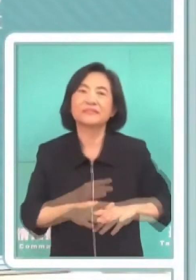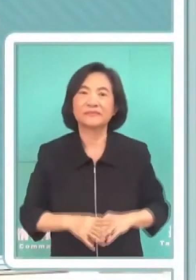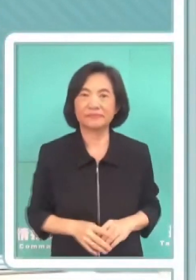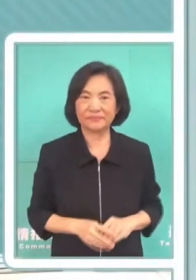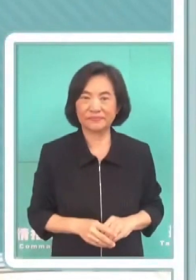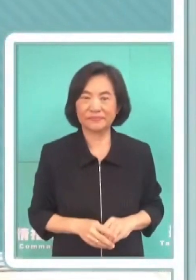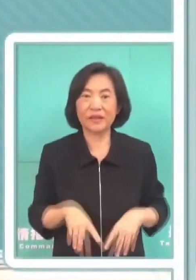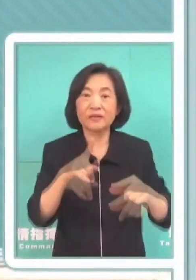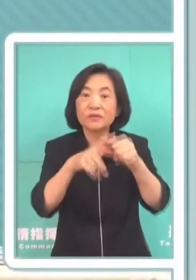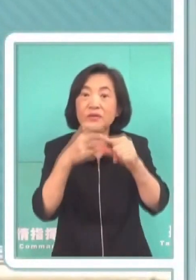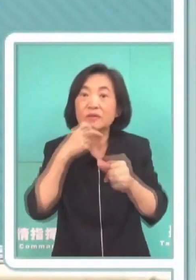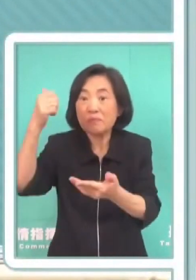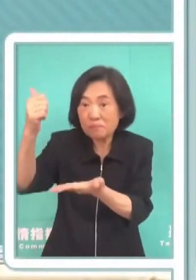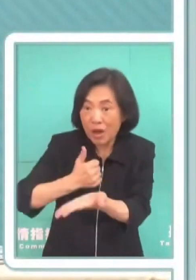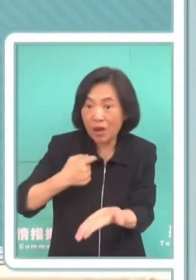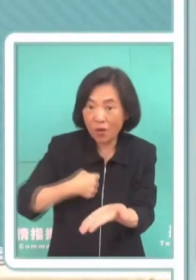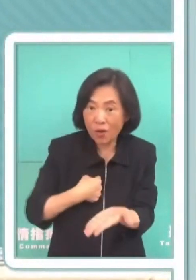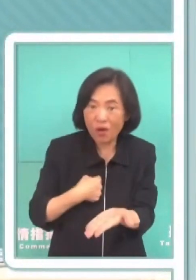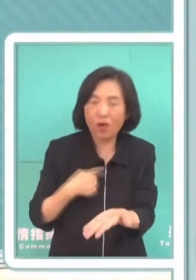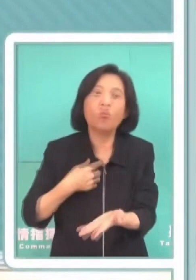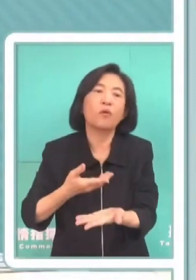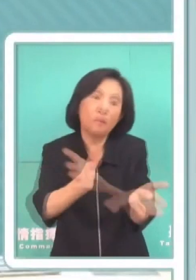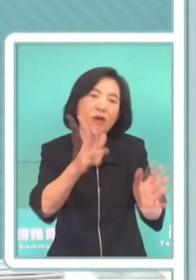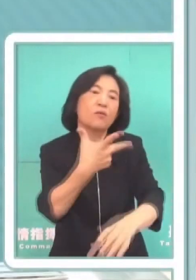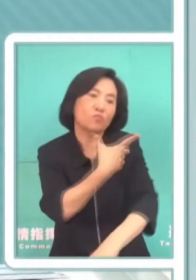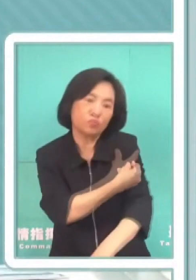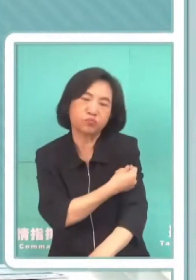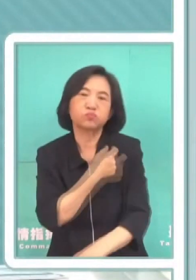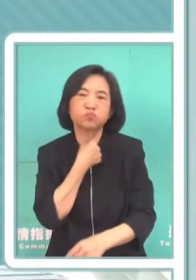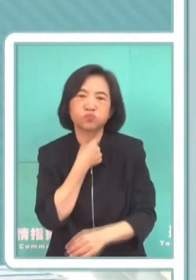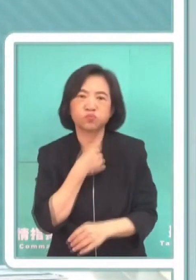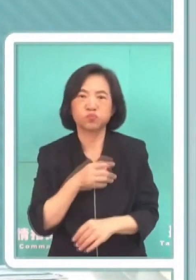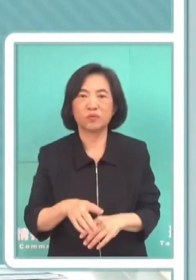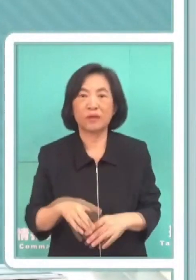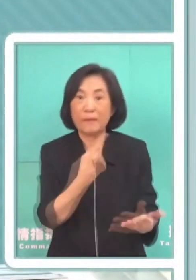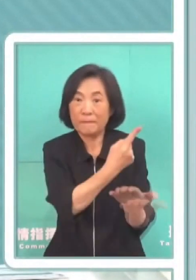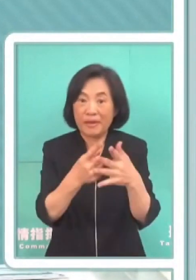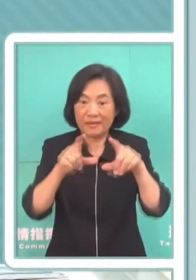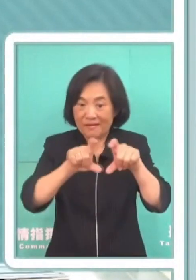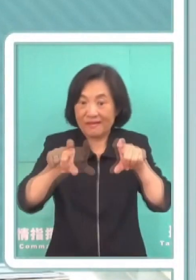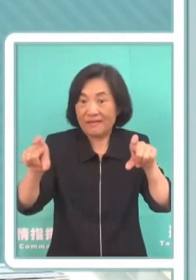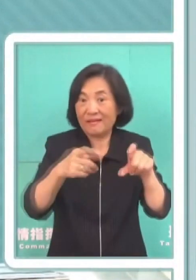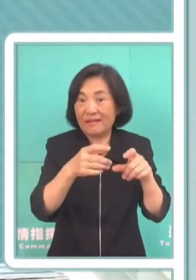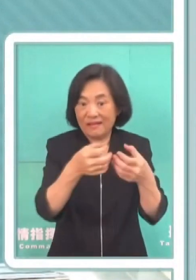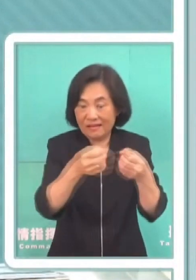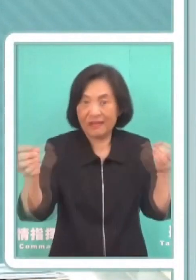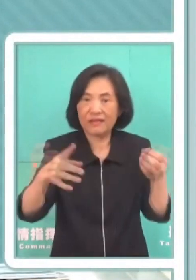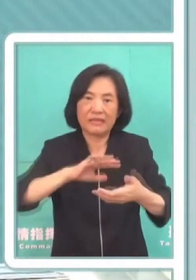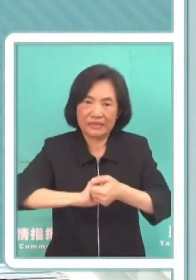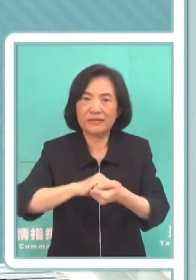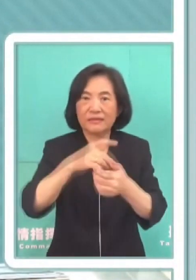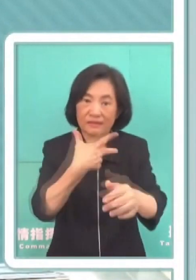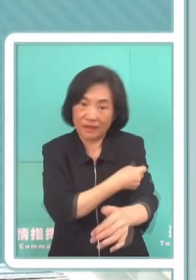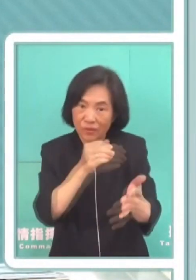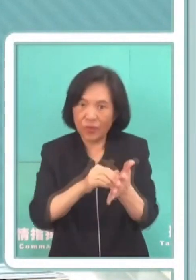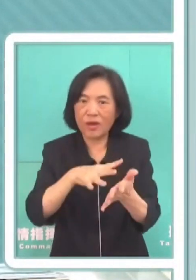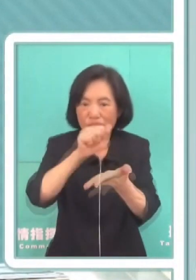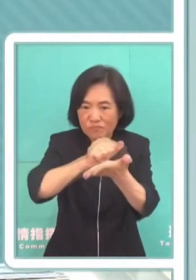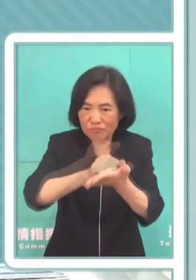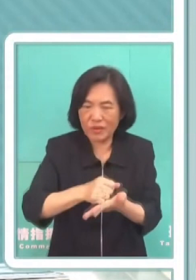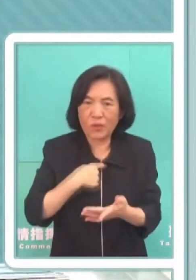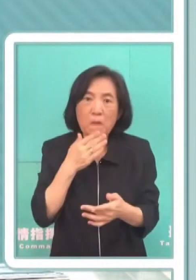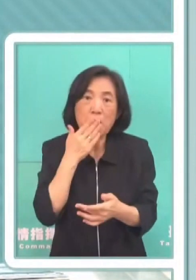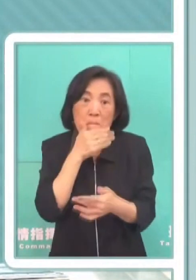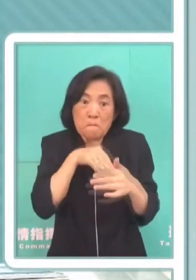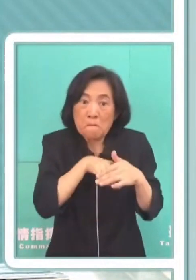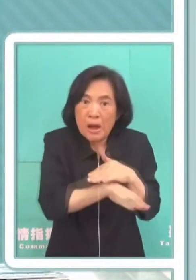样中央拨多少疫苗下来，我们就打多少，因为每一次疫苗。他打的，你知道，都有登录的，所以绝对不可能藏疫